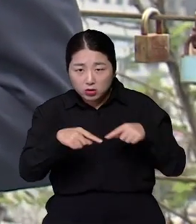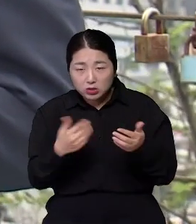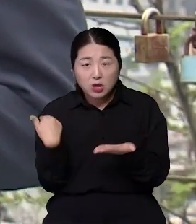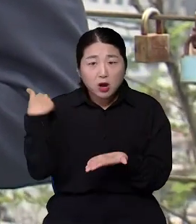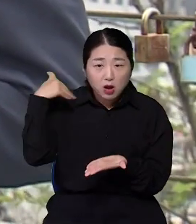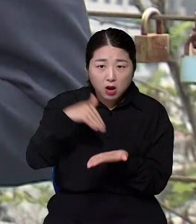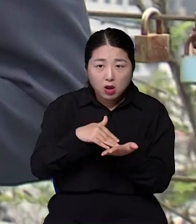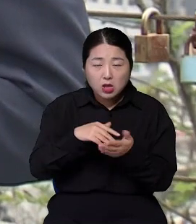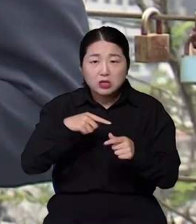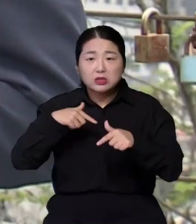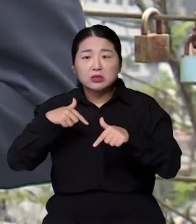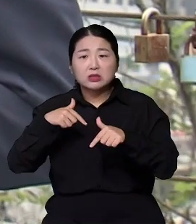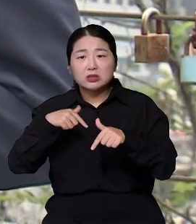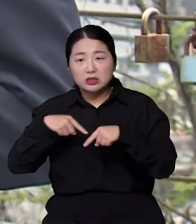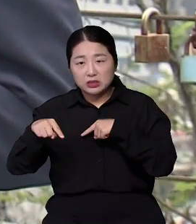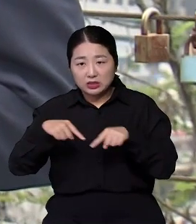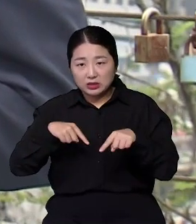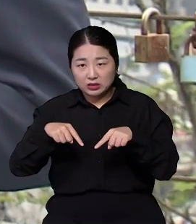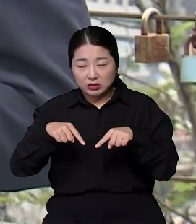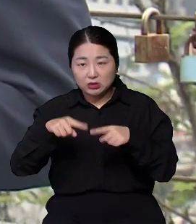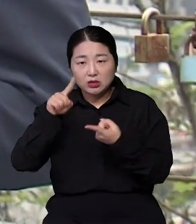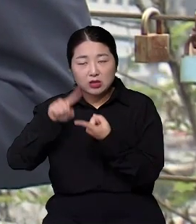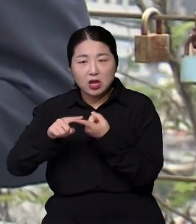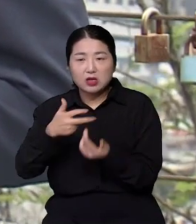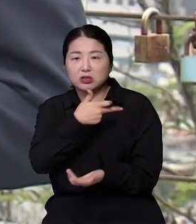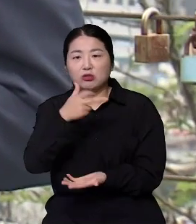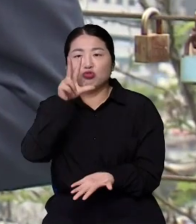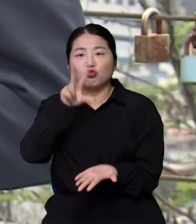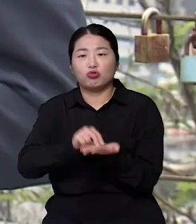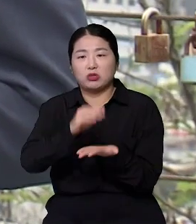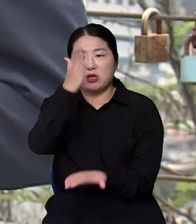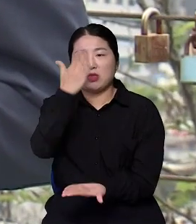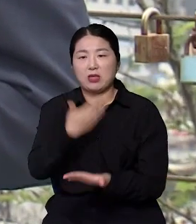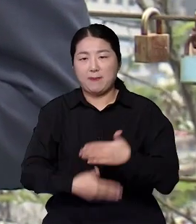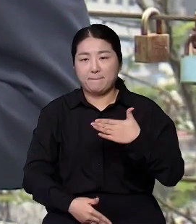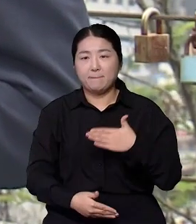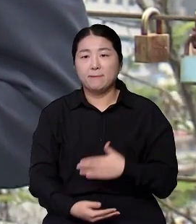이제 지역 정치권의 최대 과제로 남게 됐습니다. KBC 이영길입니다.